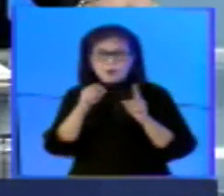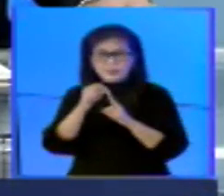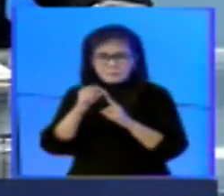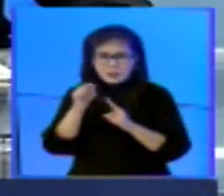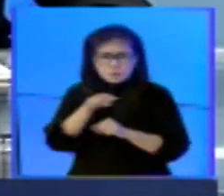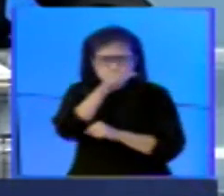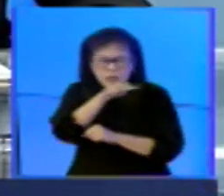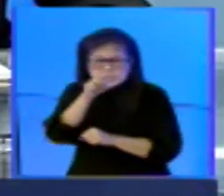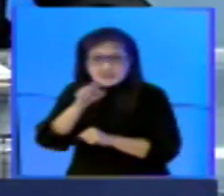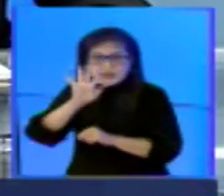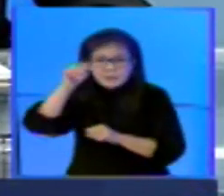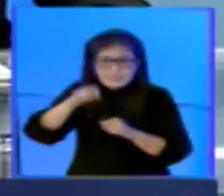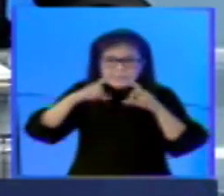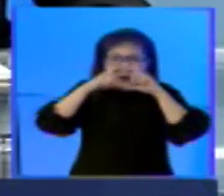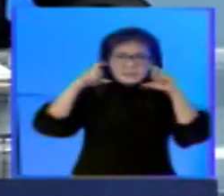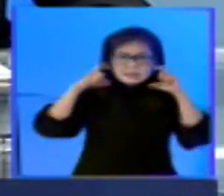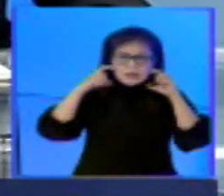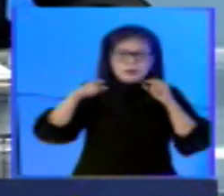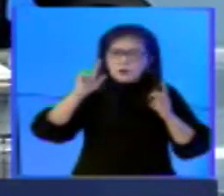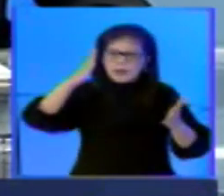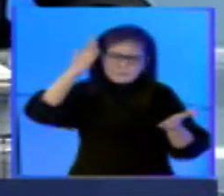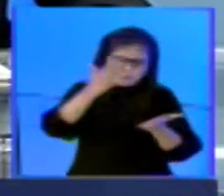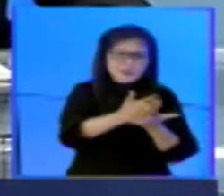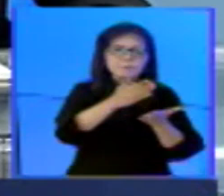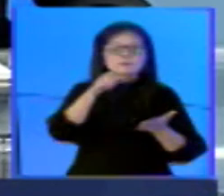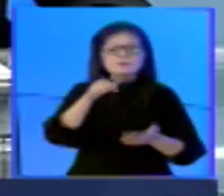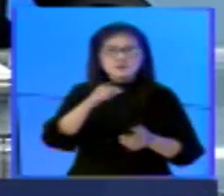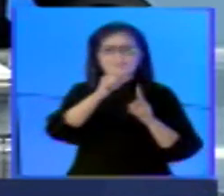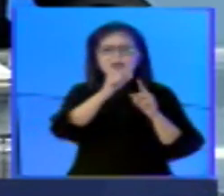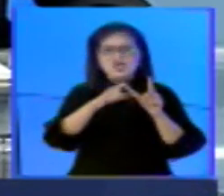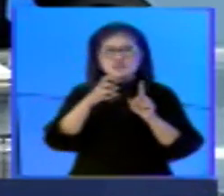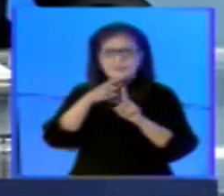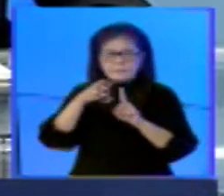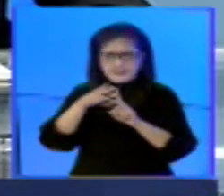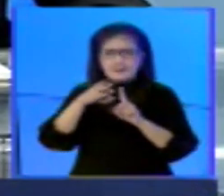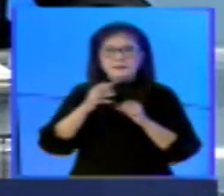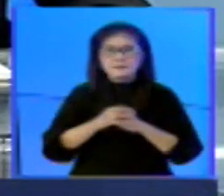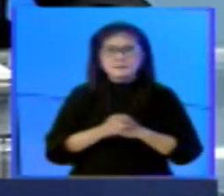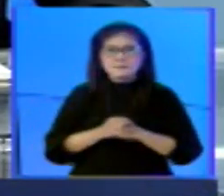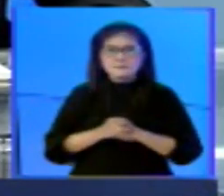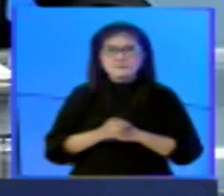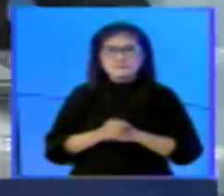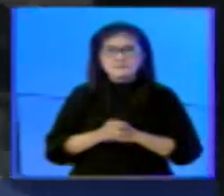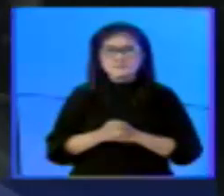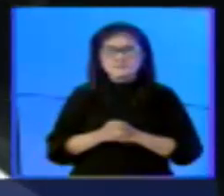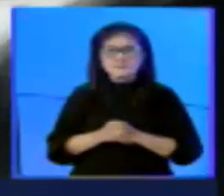razia masker sebagai salah satu cara penegakan pembatasan sosial berskala besar atau PSBB.